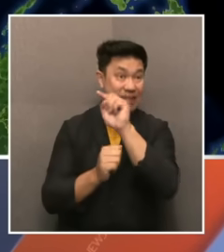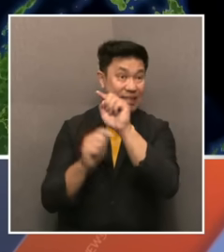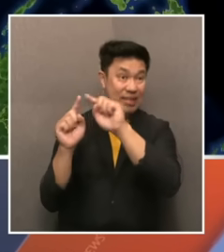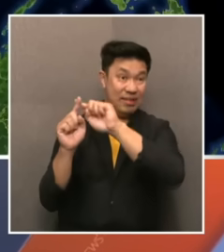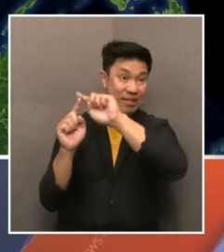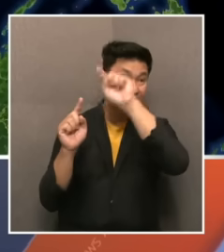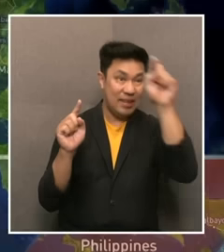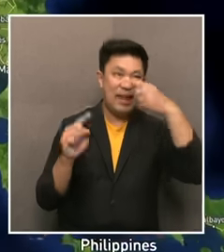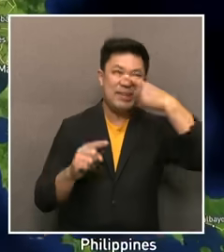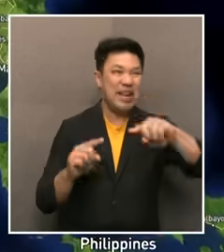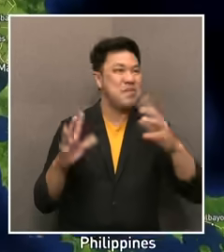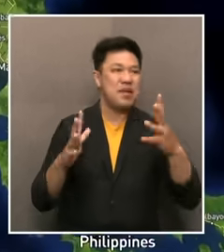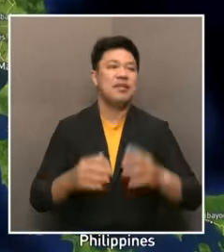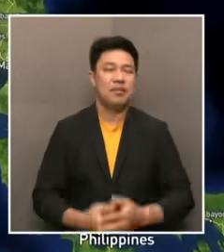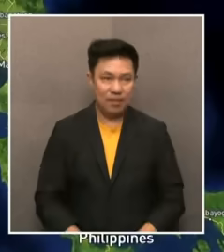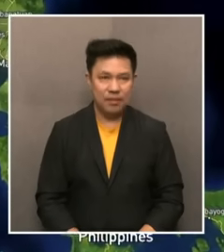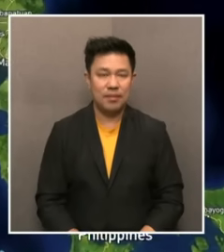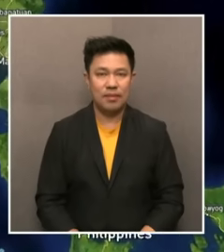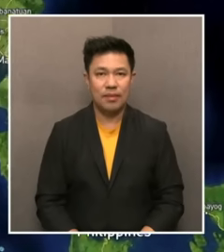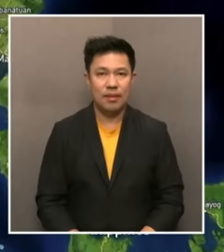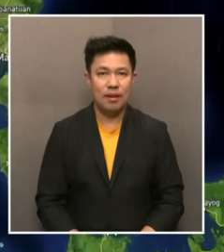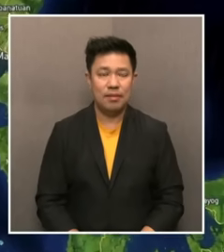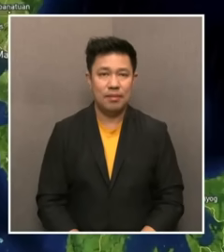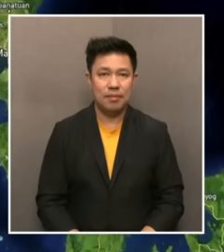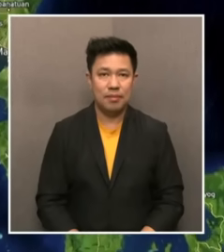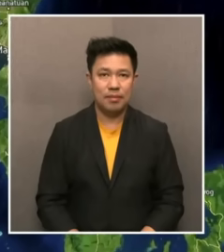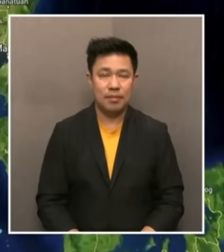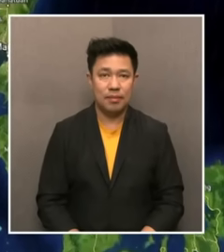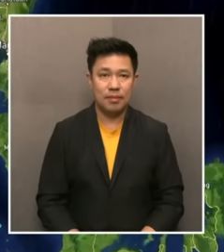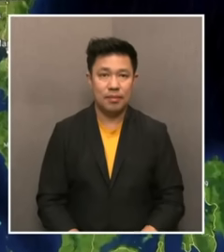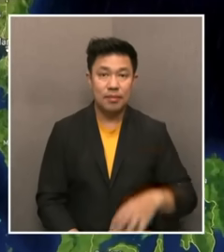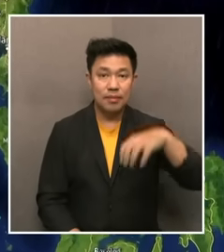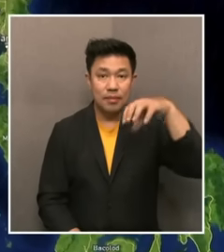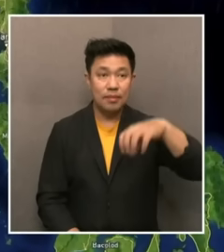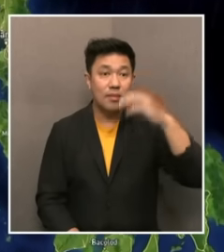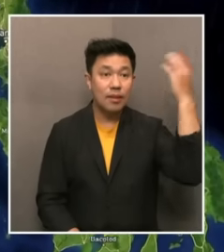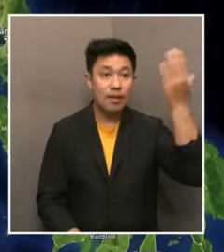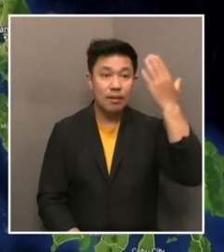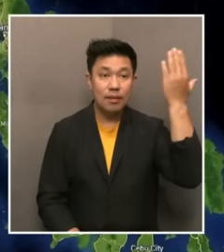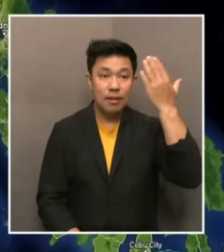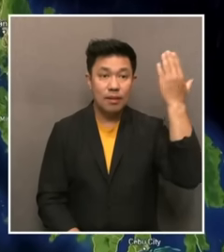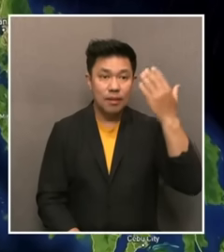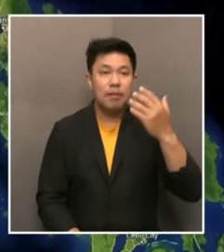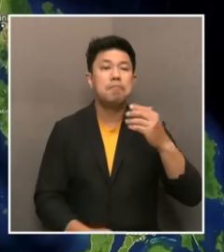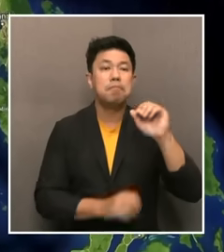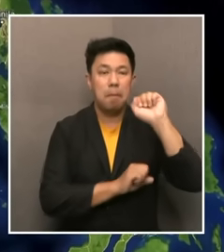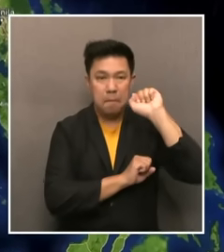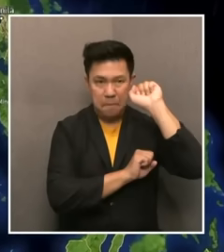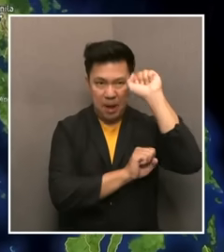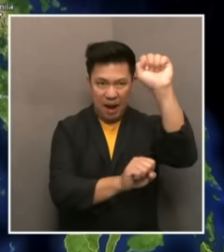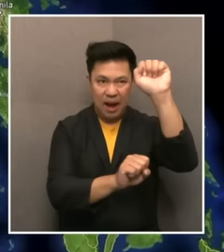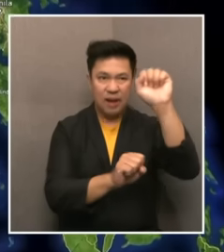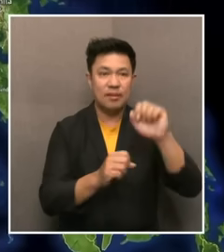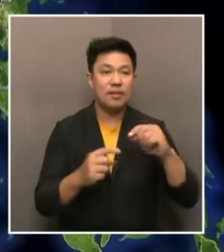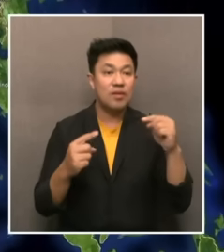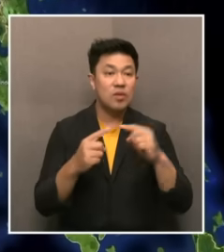ตรงครับกรมอุตุนิยมวิทยาได้ออกประกาศนะครับเรื่อง